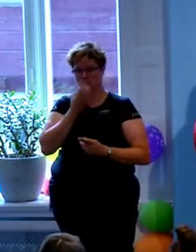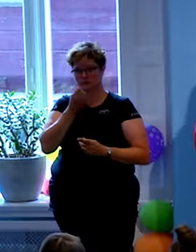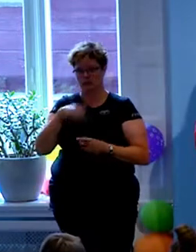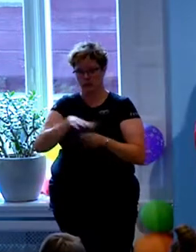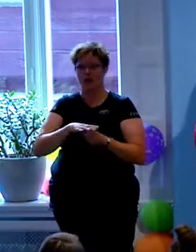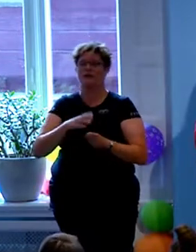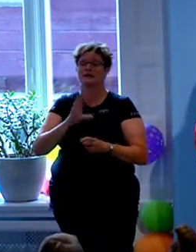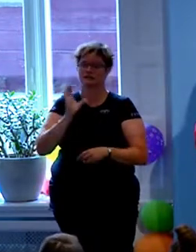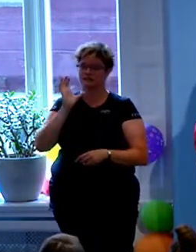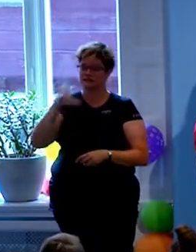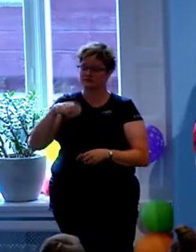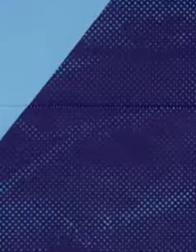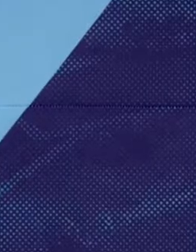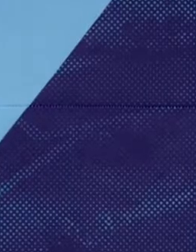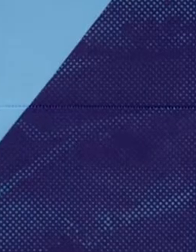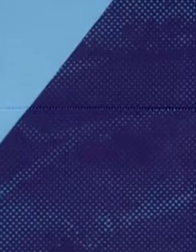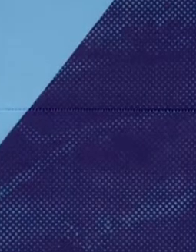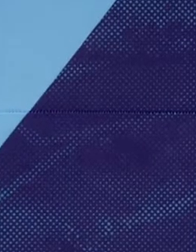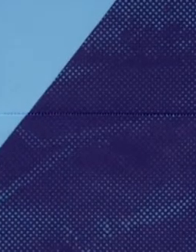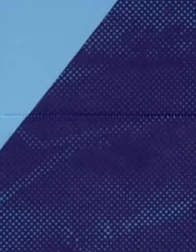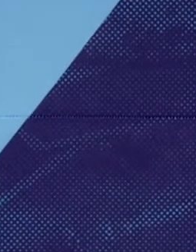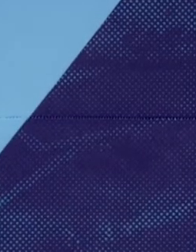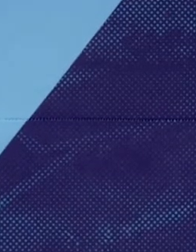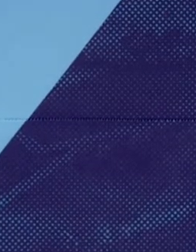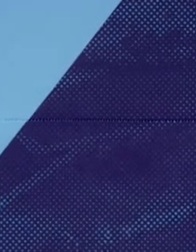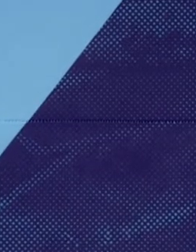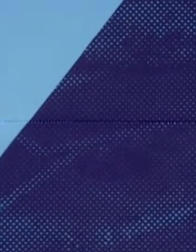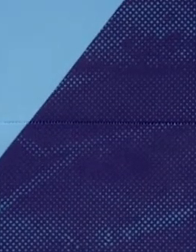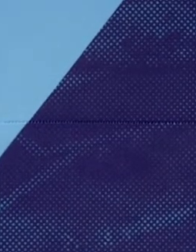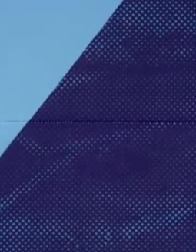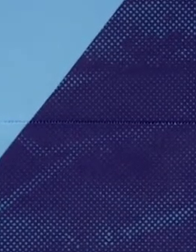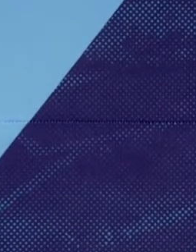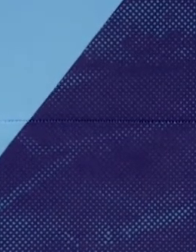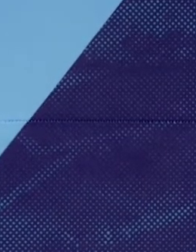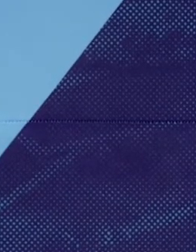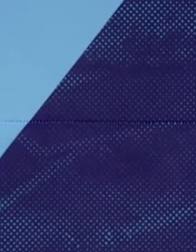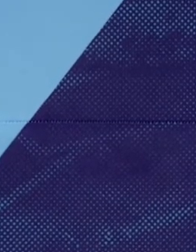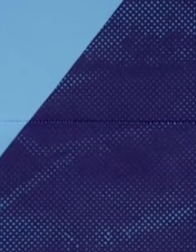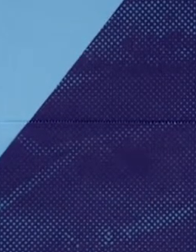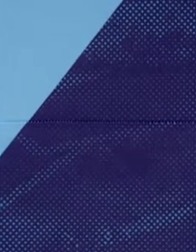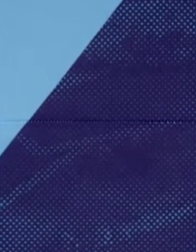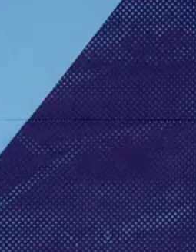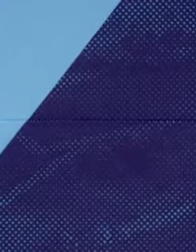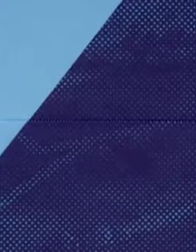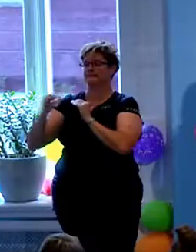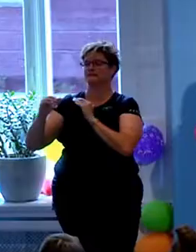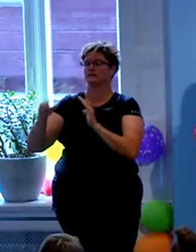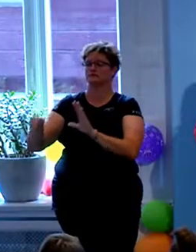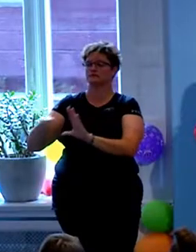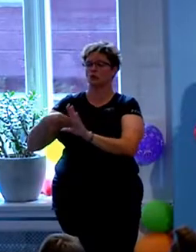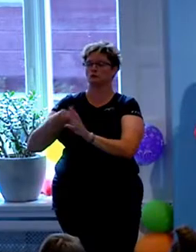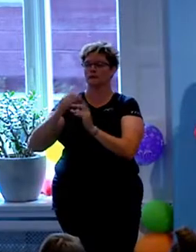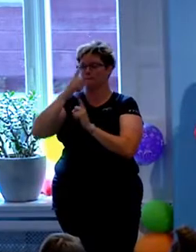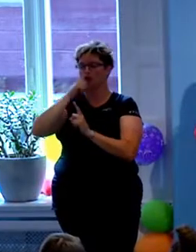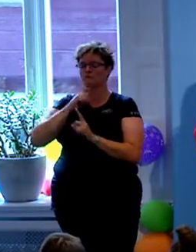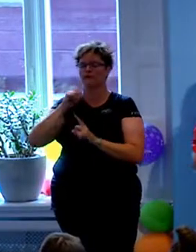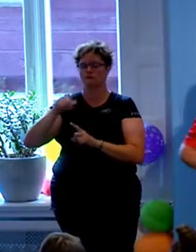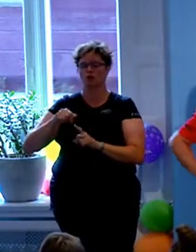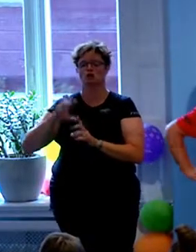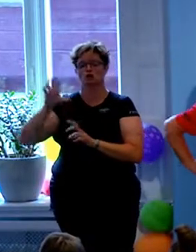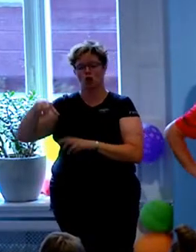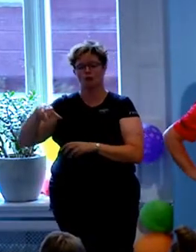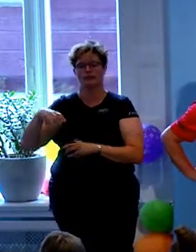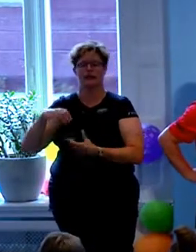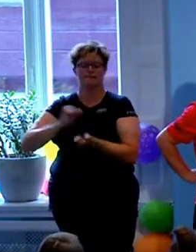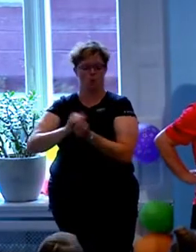går före och instiftar en jämställd sponsringspolicy för statliga bolag. Det skickar vi med. Frida,